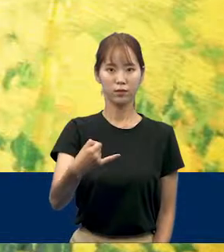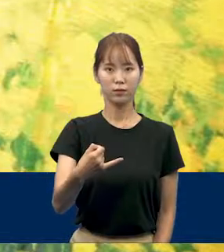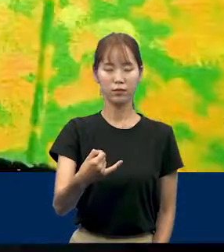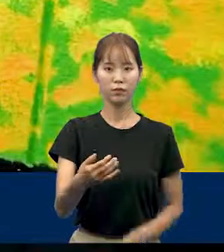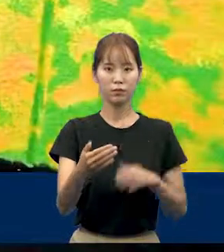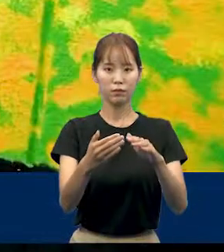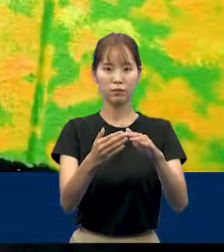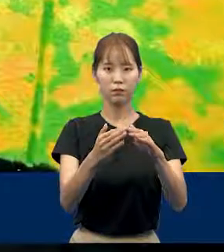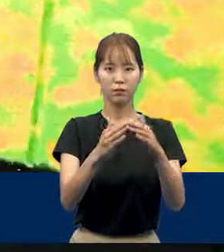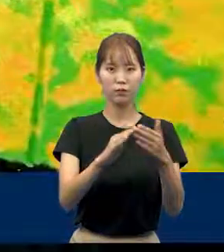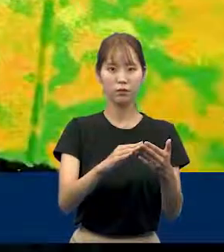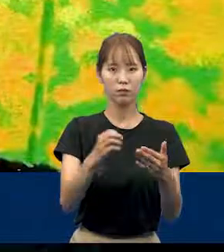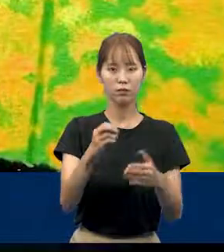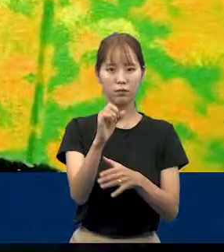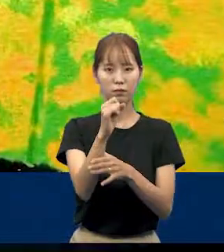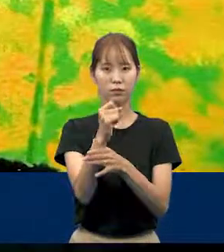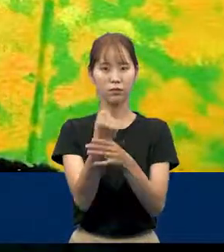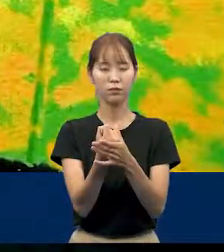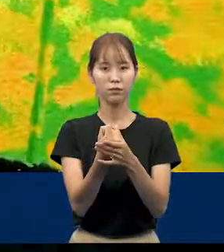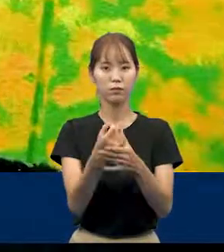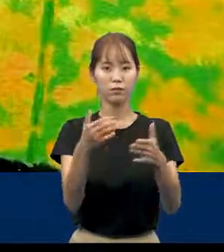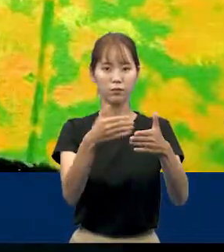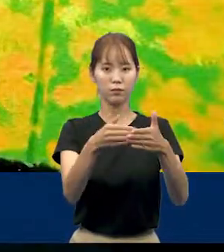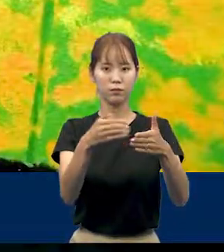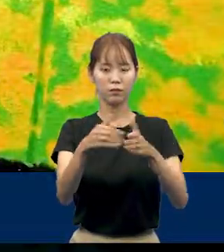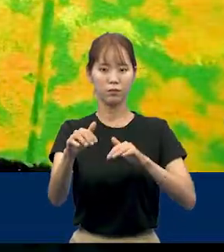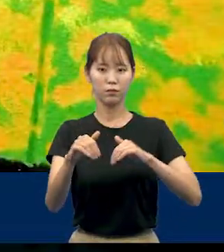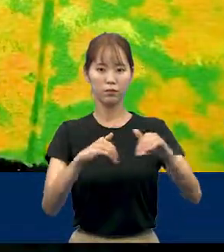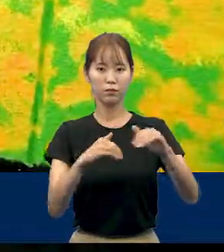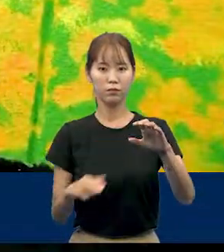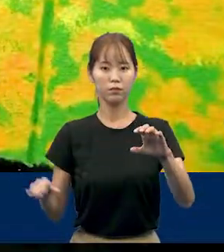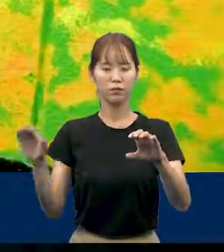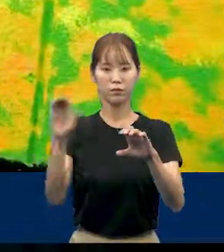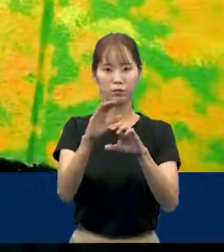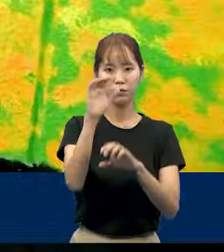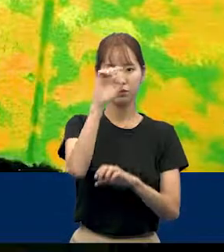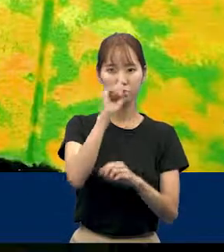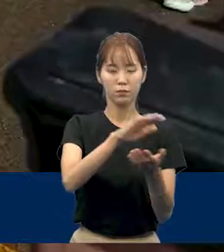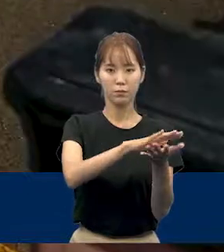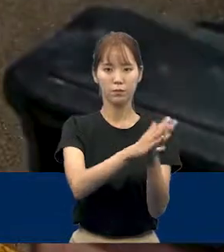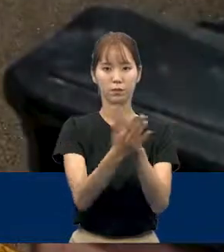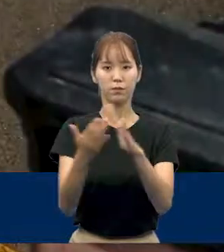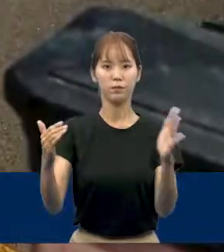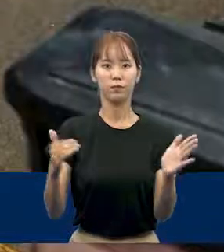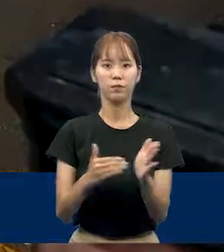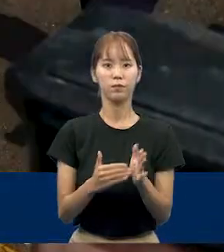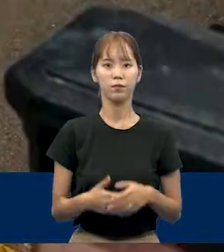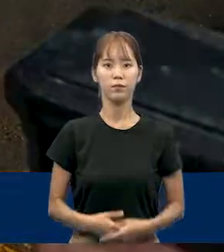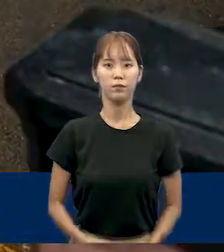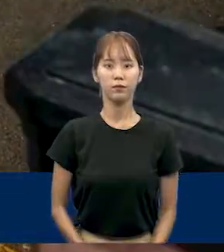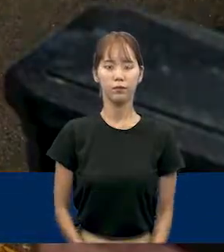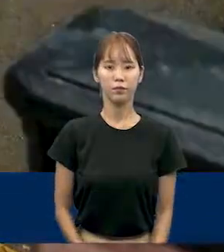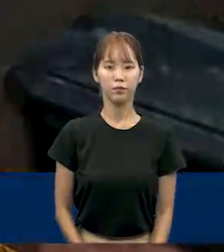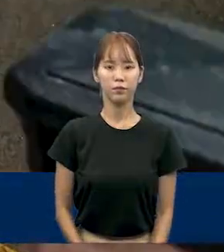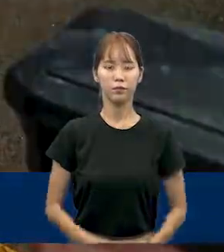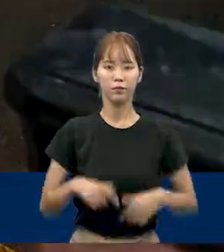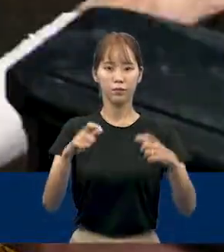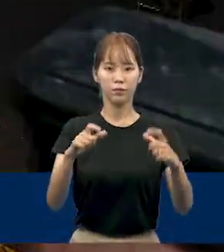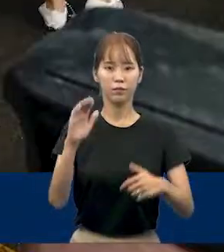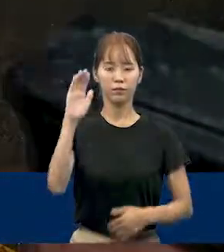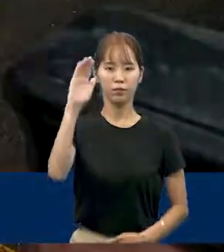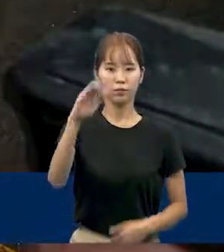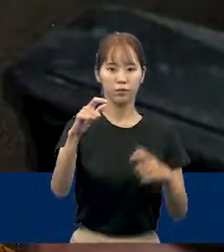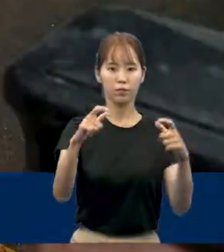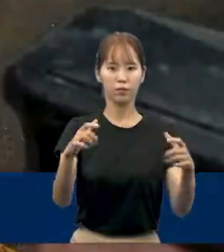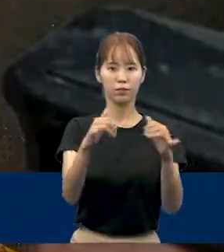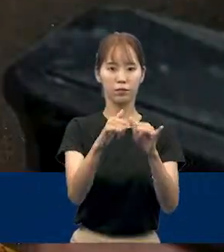통해 낙후되고 밋밋했던 공간이 가족이 함께 걷고 싶은 자연 친화적인 공간으로 재탄생한 것입니다.